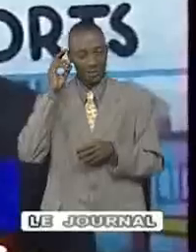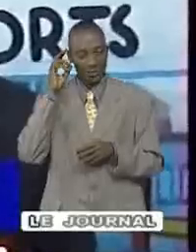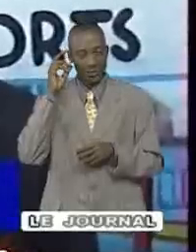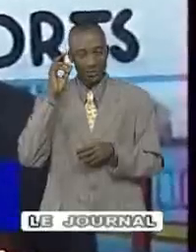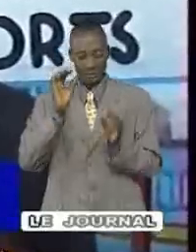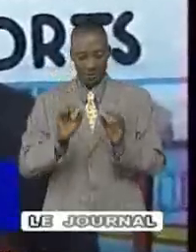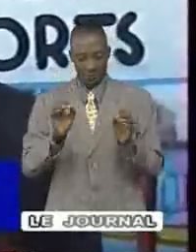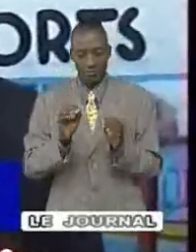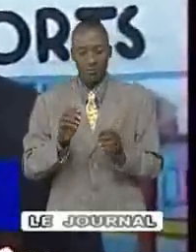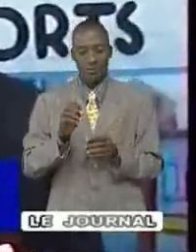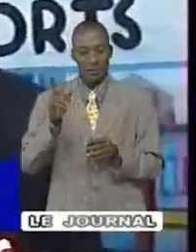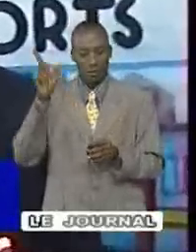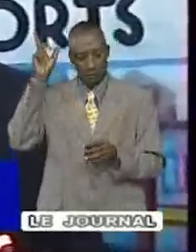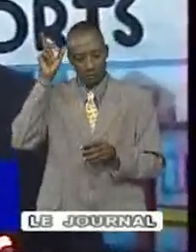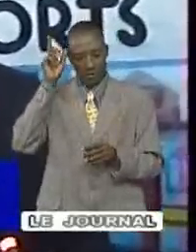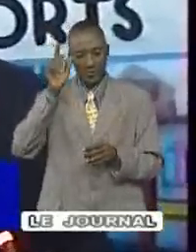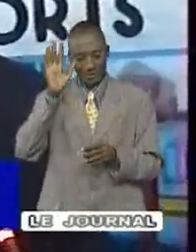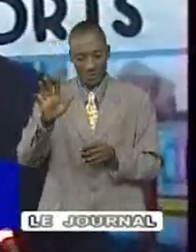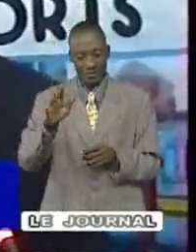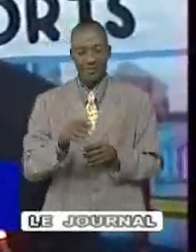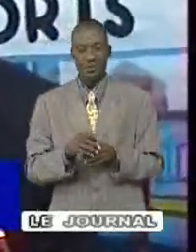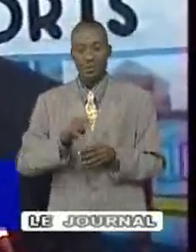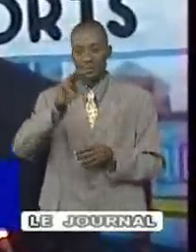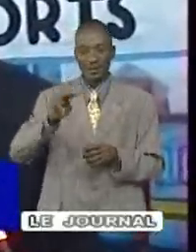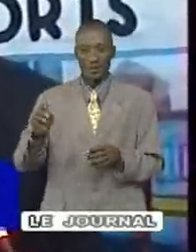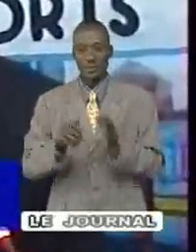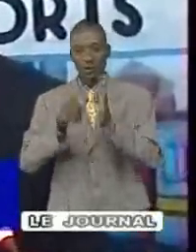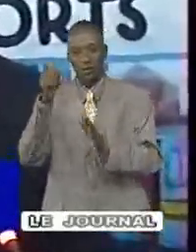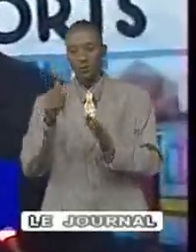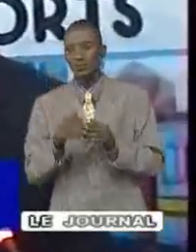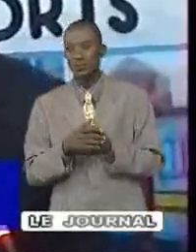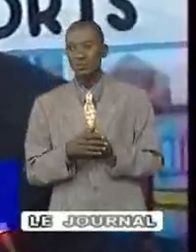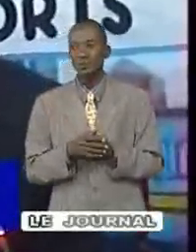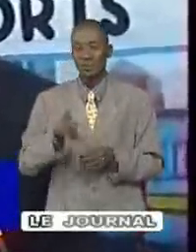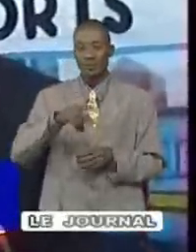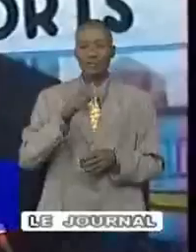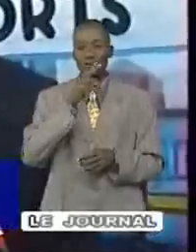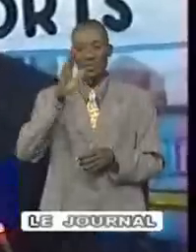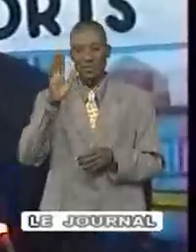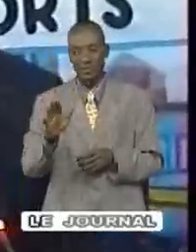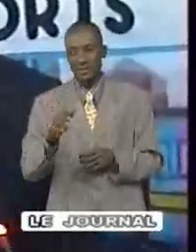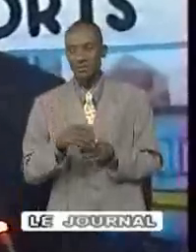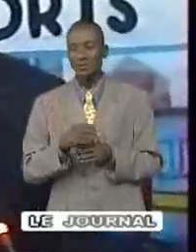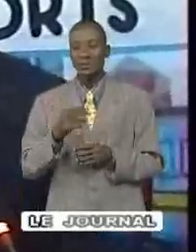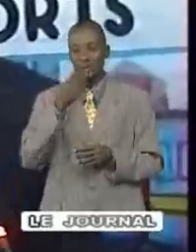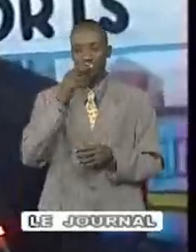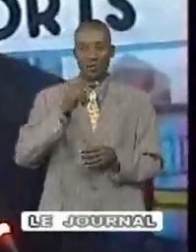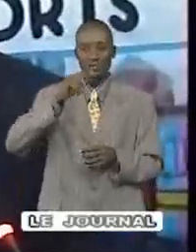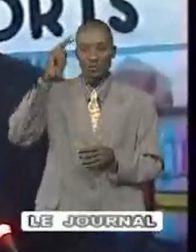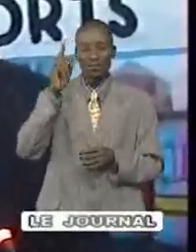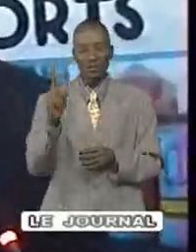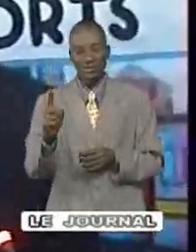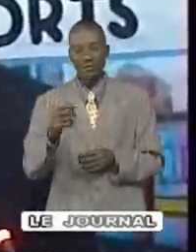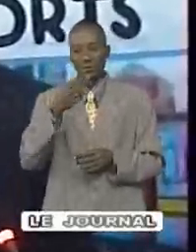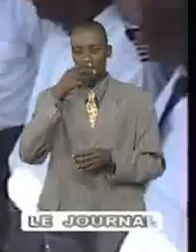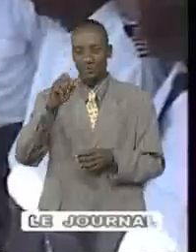Katanga, 5. Maniema, 11. Province orientale, 5. Nord Kivu, 1 unité. Sud